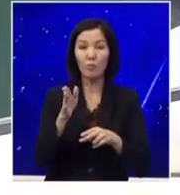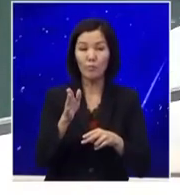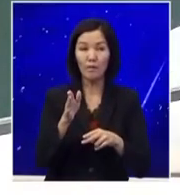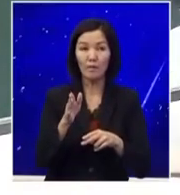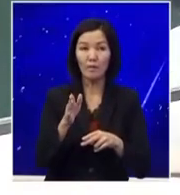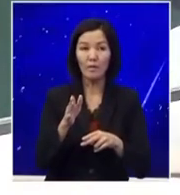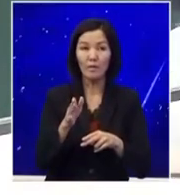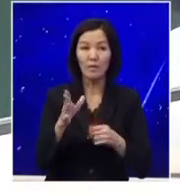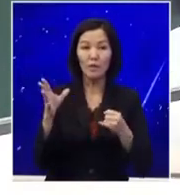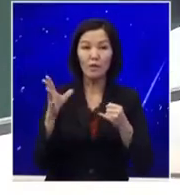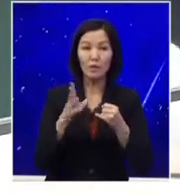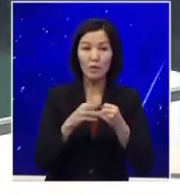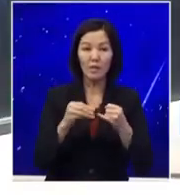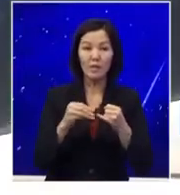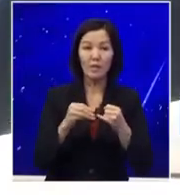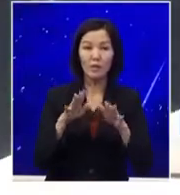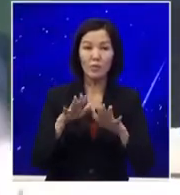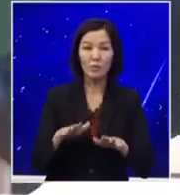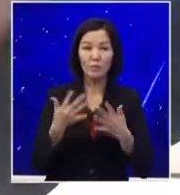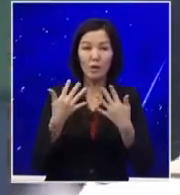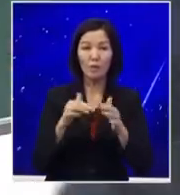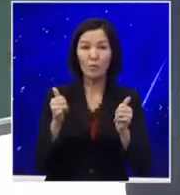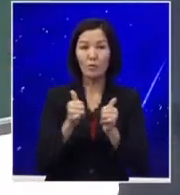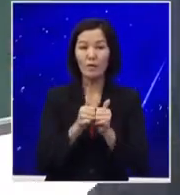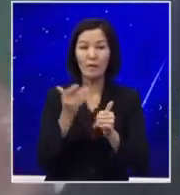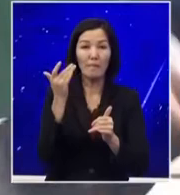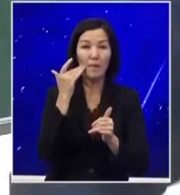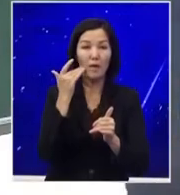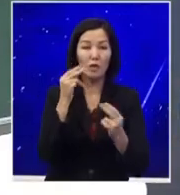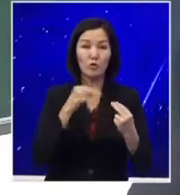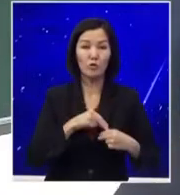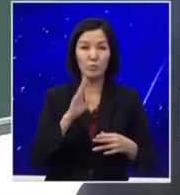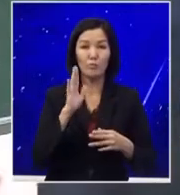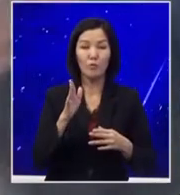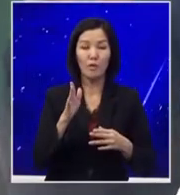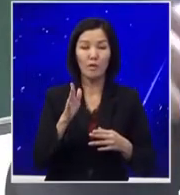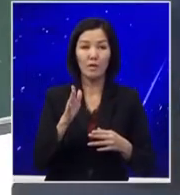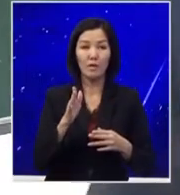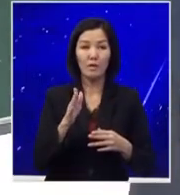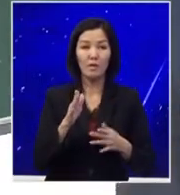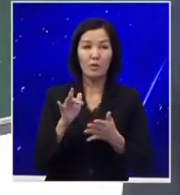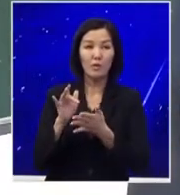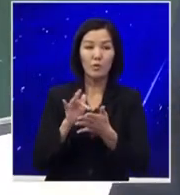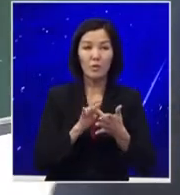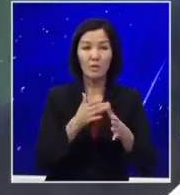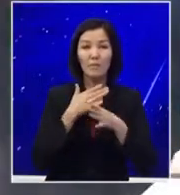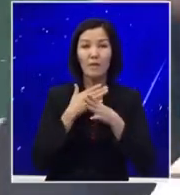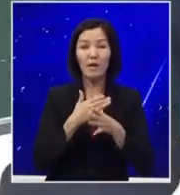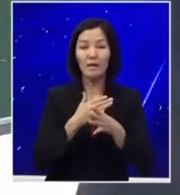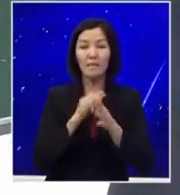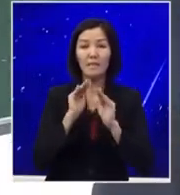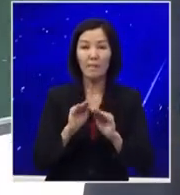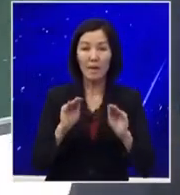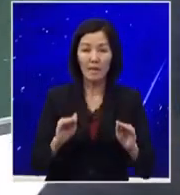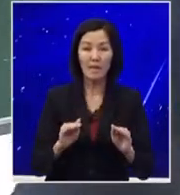осы жергілікті ауылдарға мәңгілік жұмыс болады, күн көріс болады. Осы туризмнің арқасында